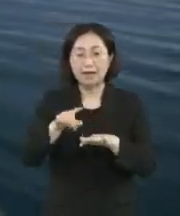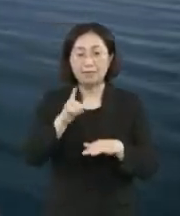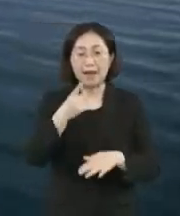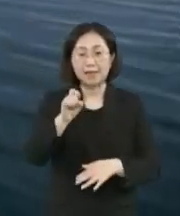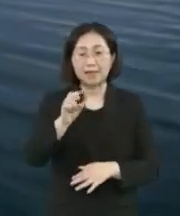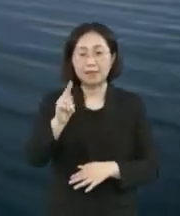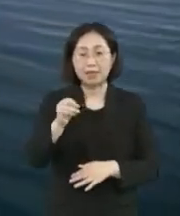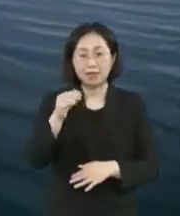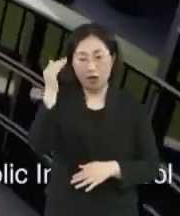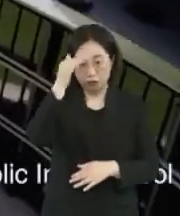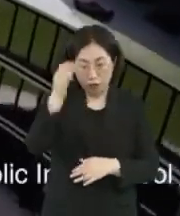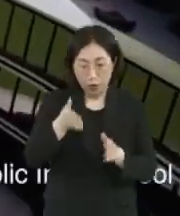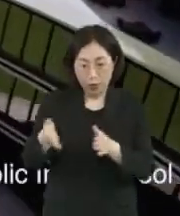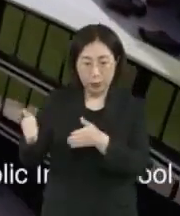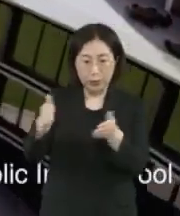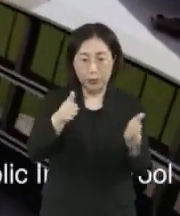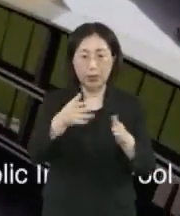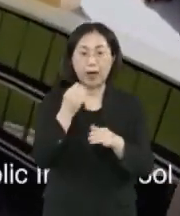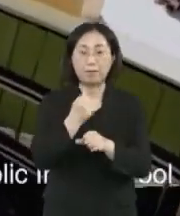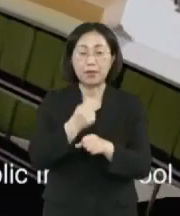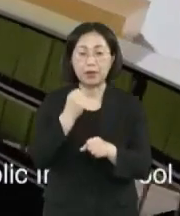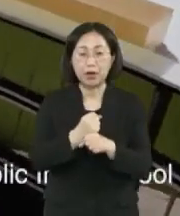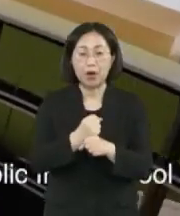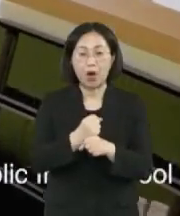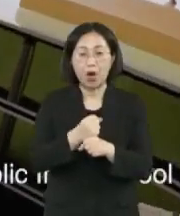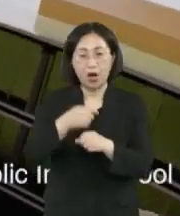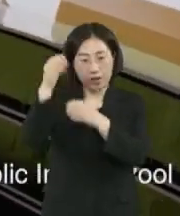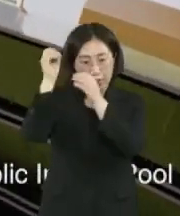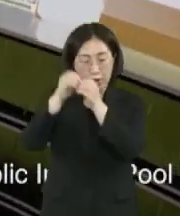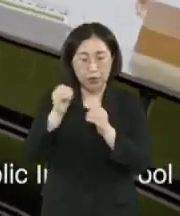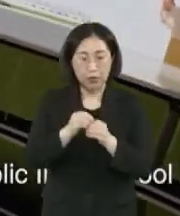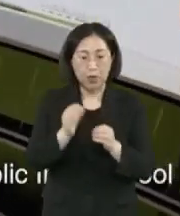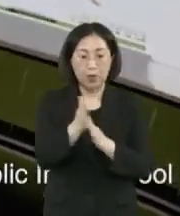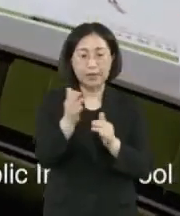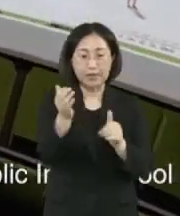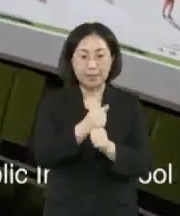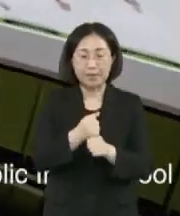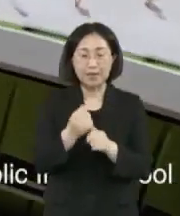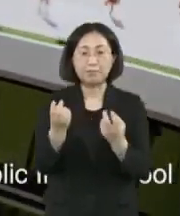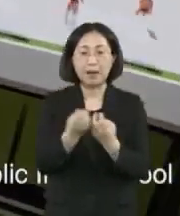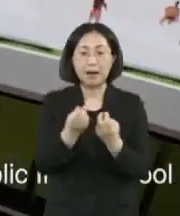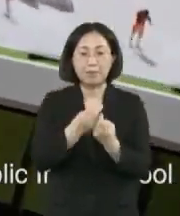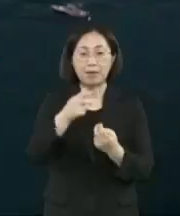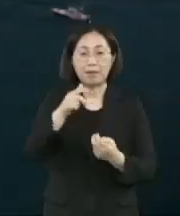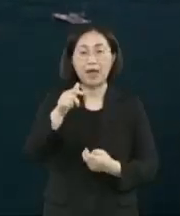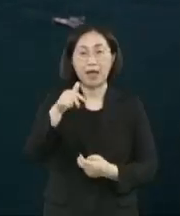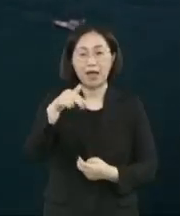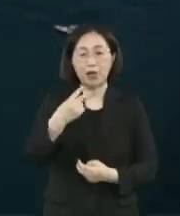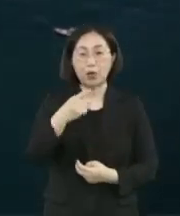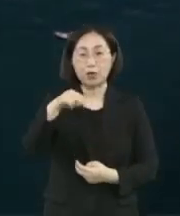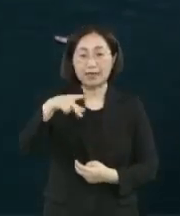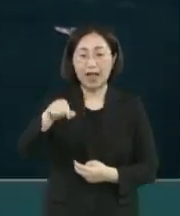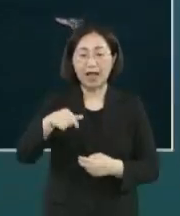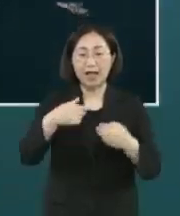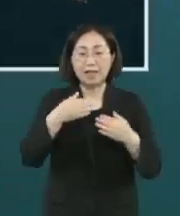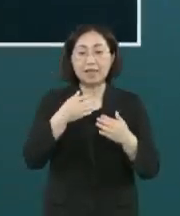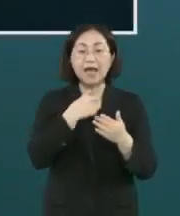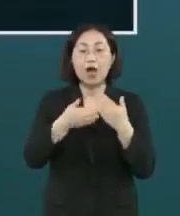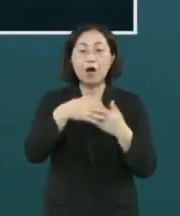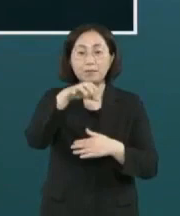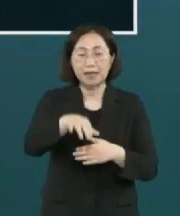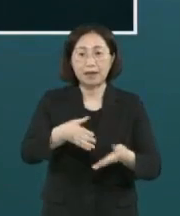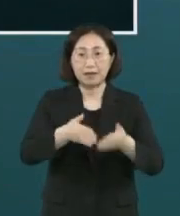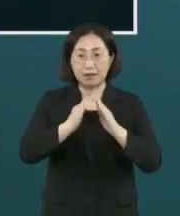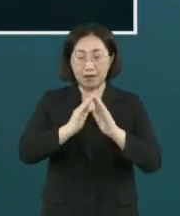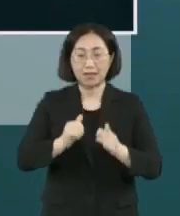길이의 탐방로가 설치되고 전통 어로 방식인 독살 체험장이 2,400제곱미터 규모로 설치됩니다.